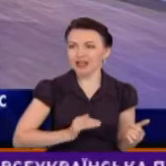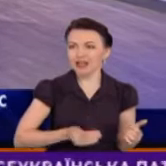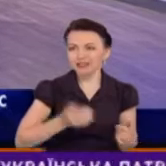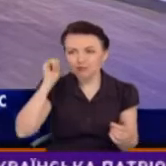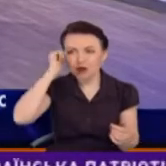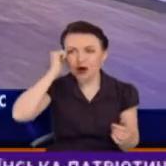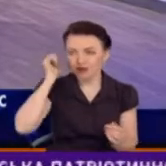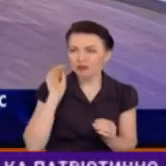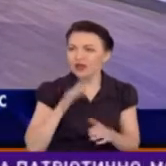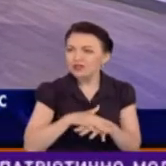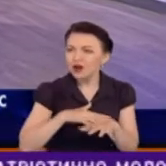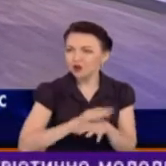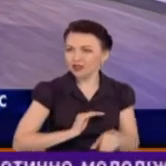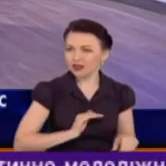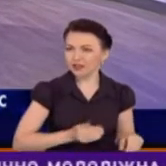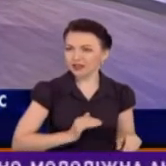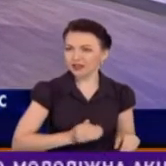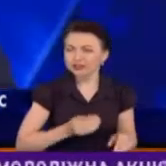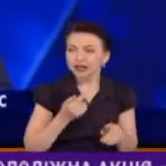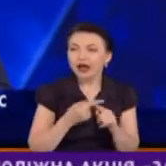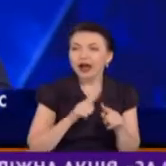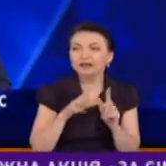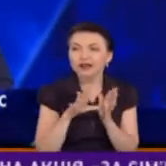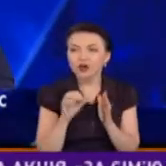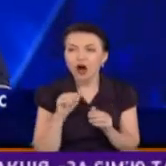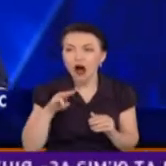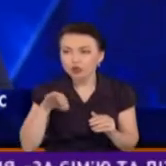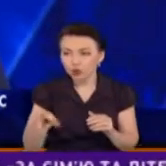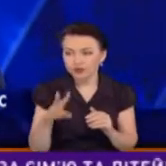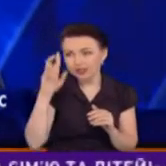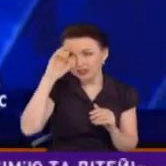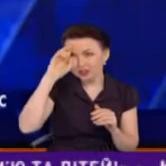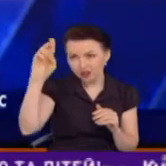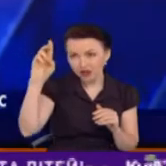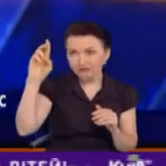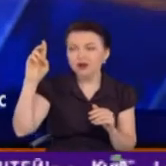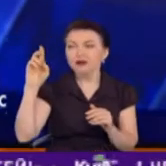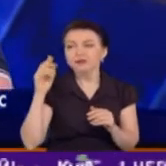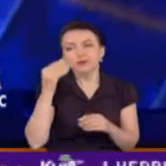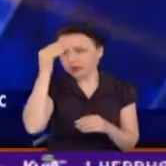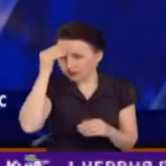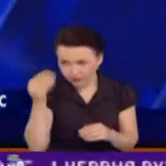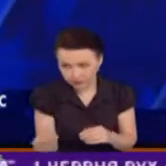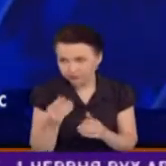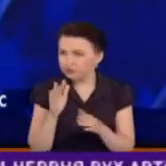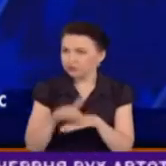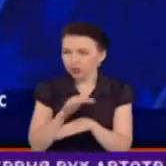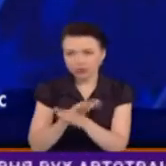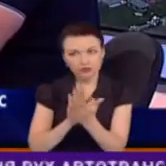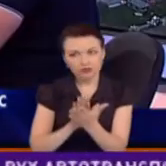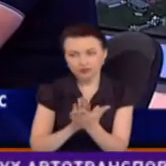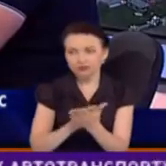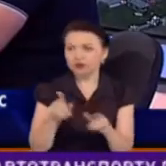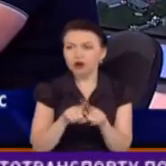пам'ятник. Народний капіталіст. Енергатом, це державна компанія, я знімаю капелюха перед Недашківським, він втримує поки що цю